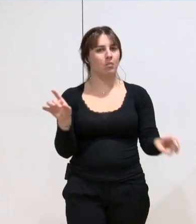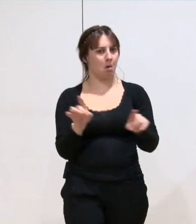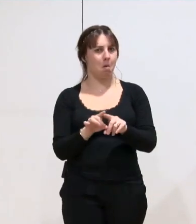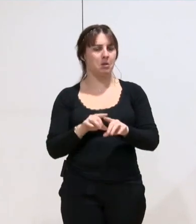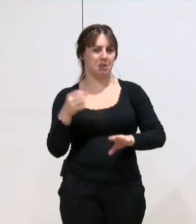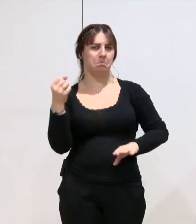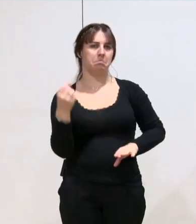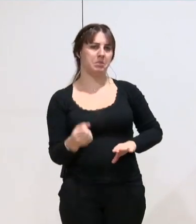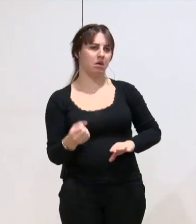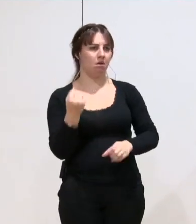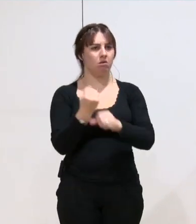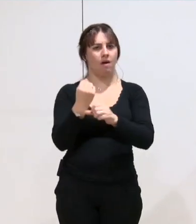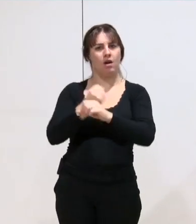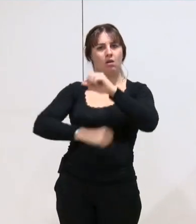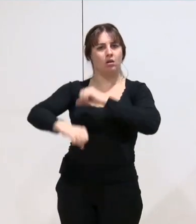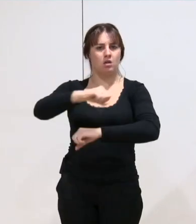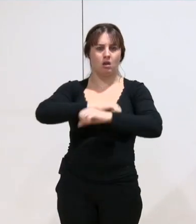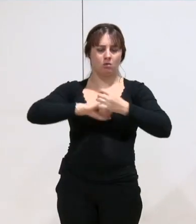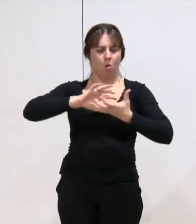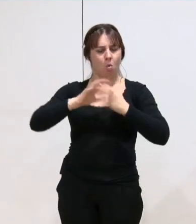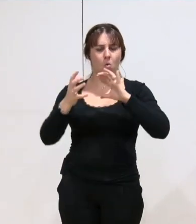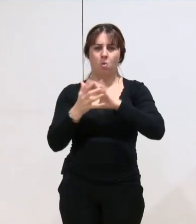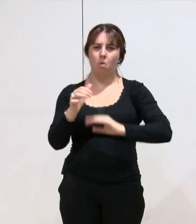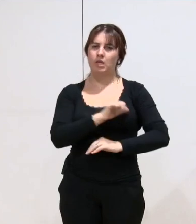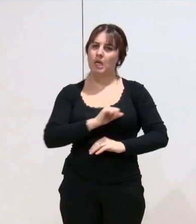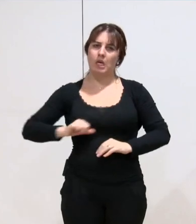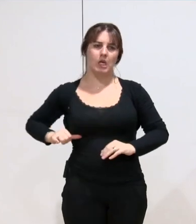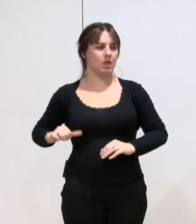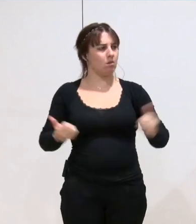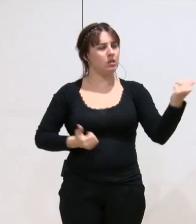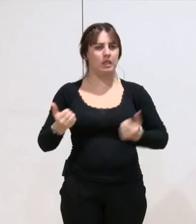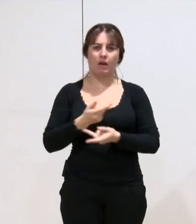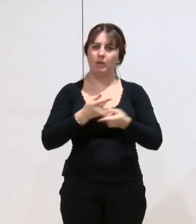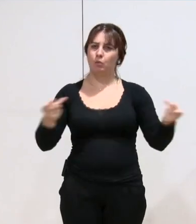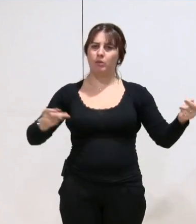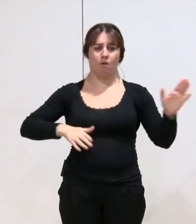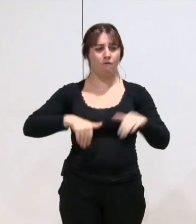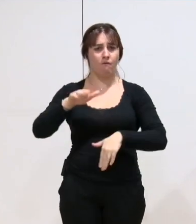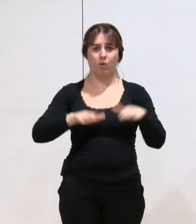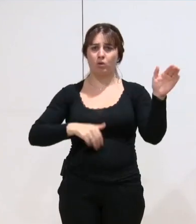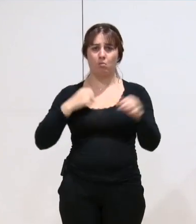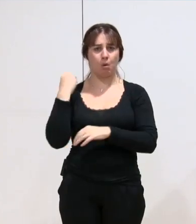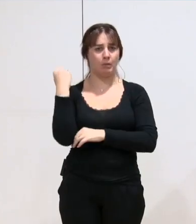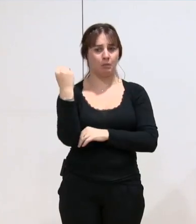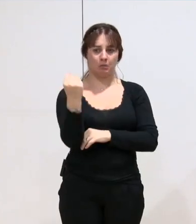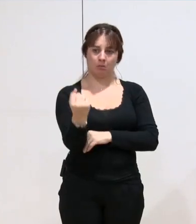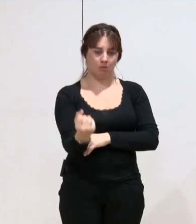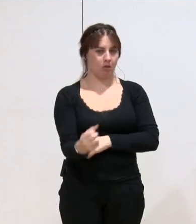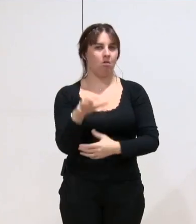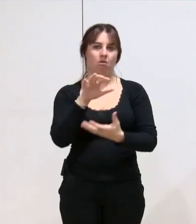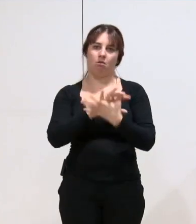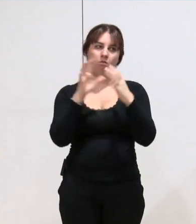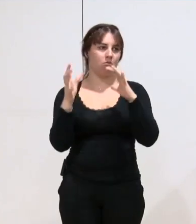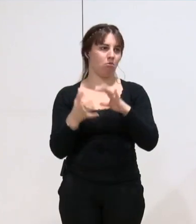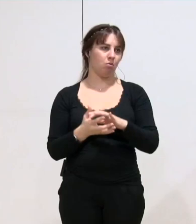niveau de l'organisation du travail, au niveau du fonctionnement des services publics. Et donc, voilà, nous,